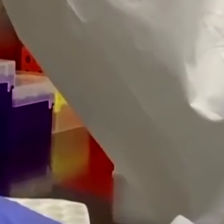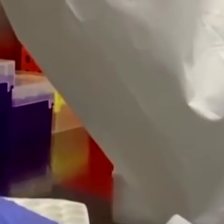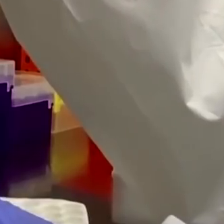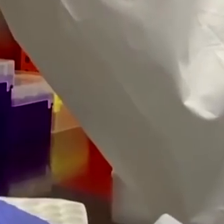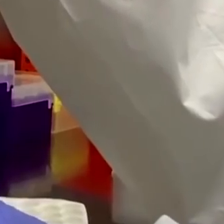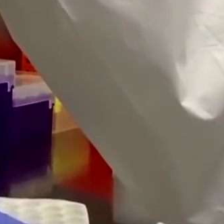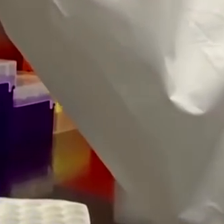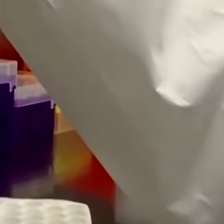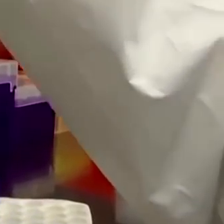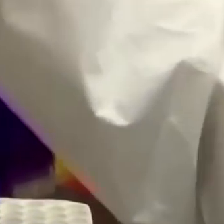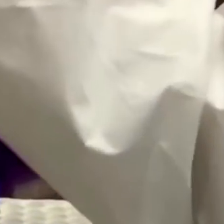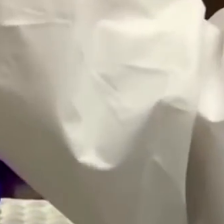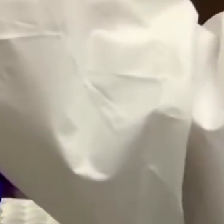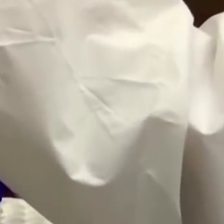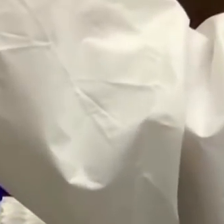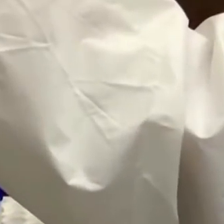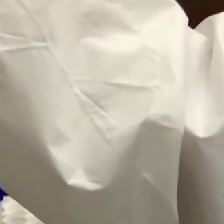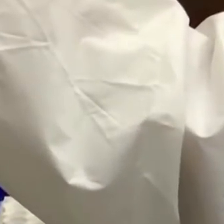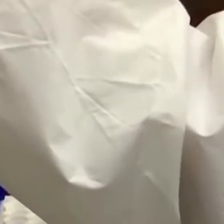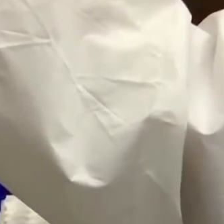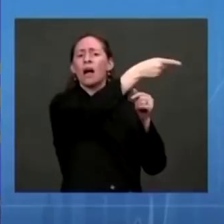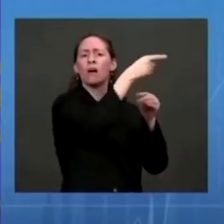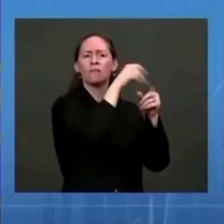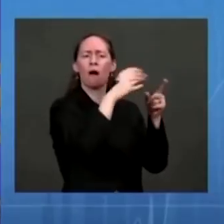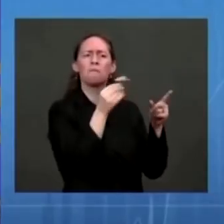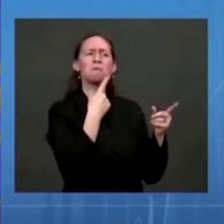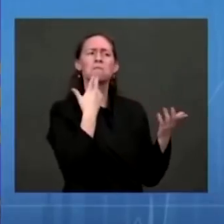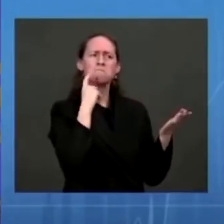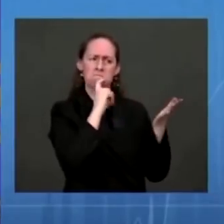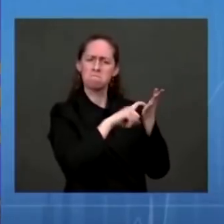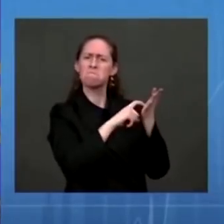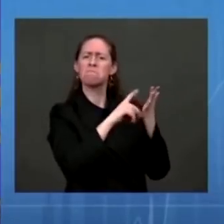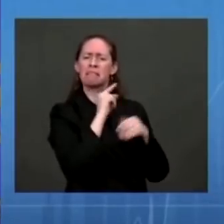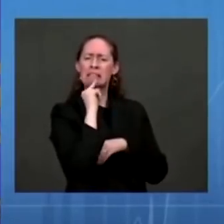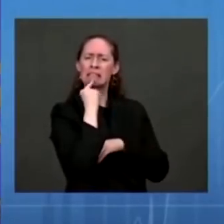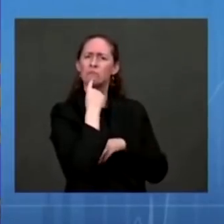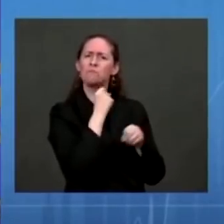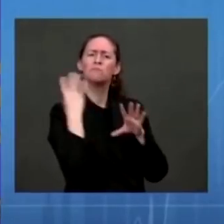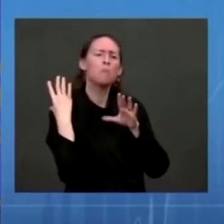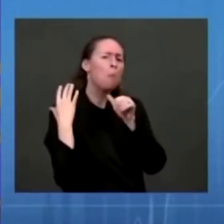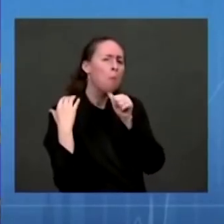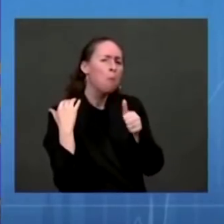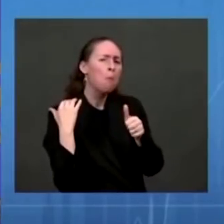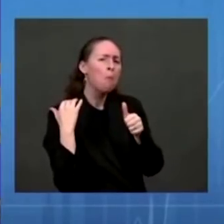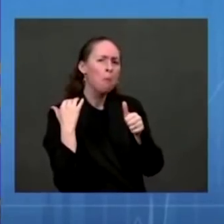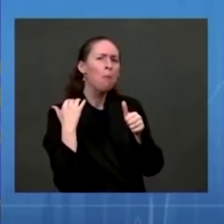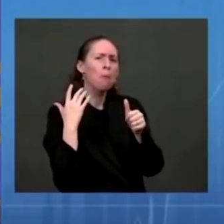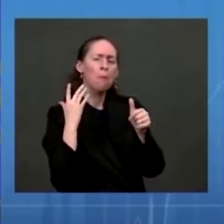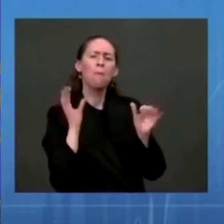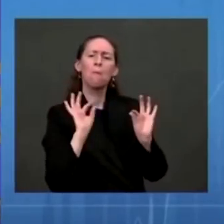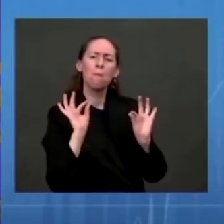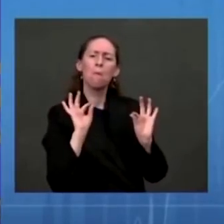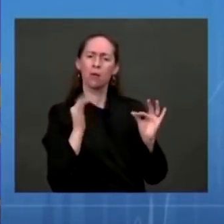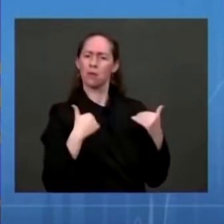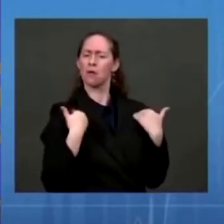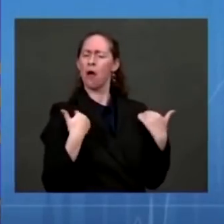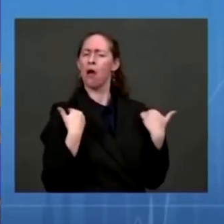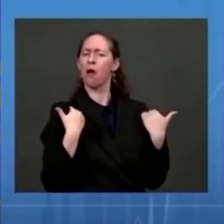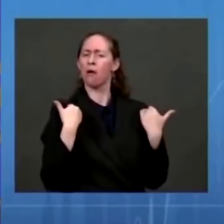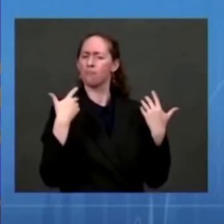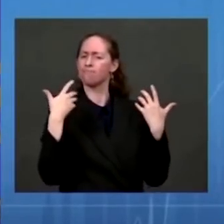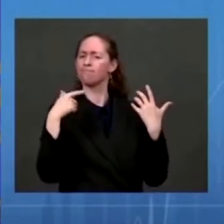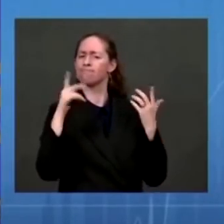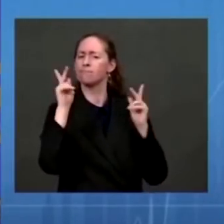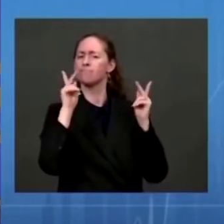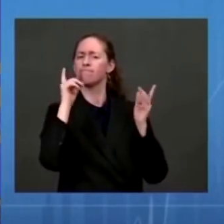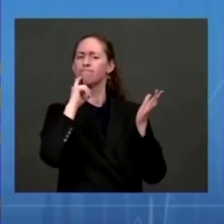Walensky auch die US-amerikanische Regierung berät. We believe that it is too soon to tell. Wir glauben, dass es noch zu